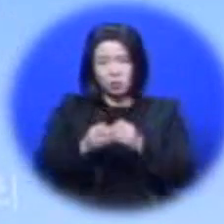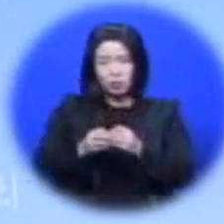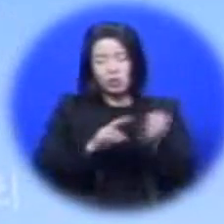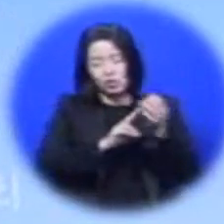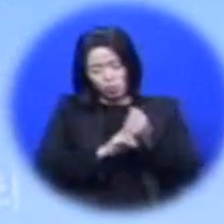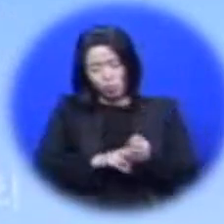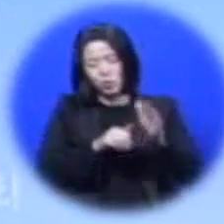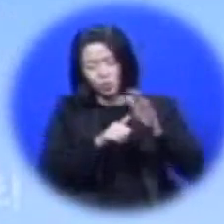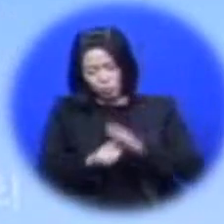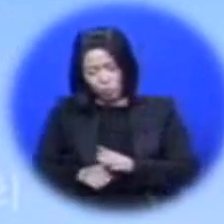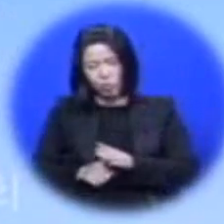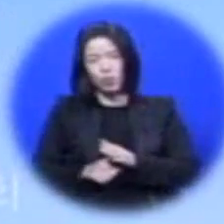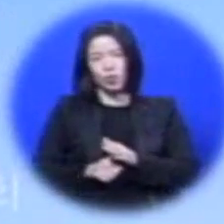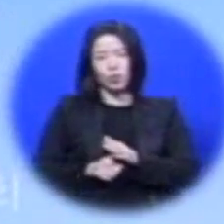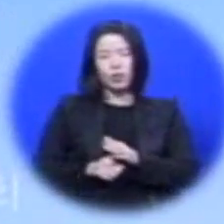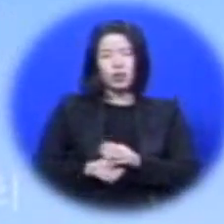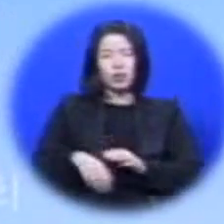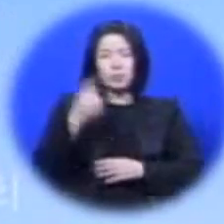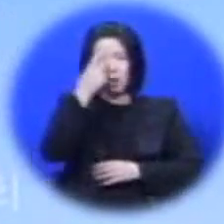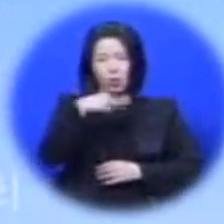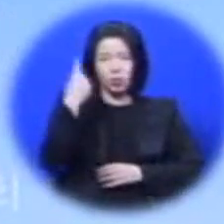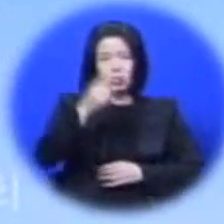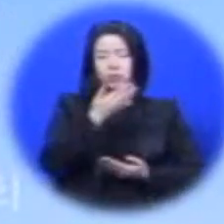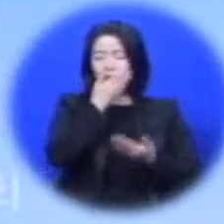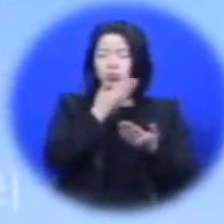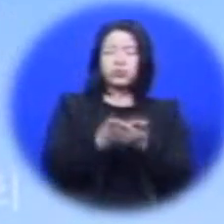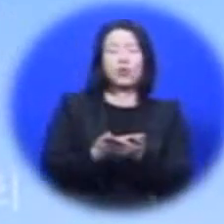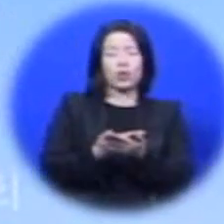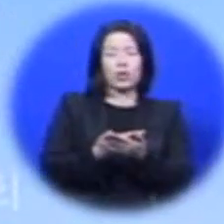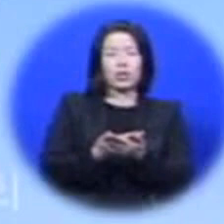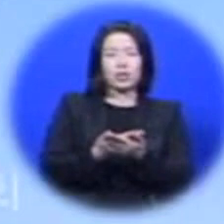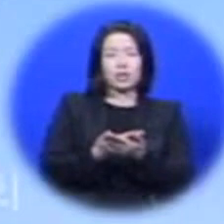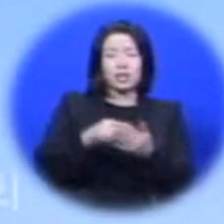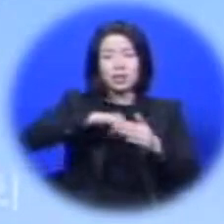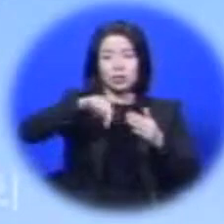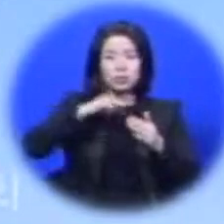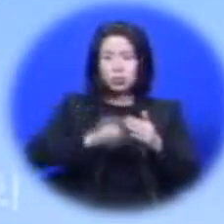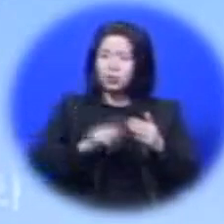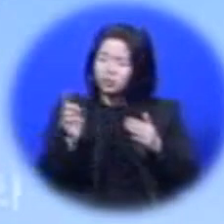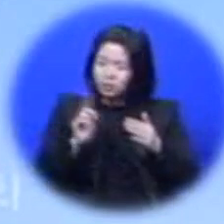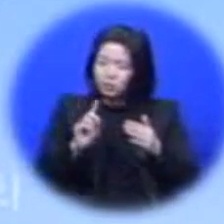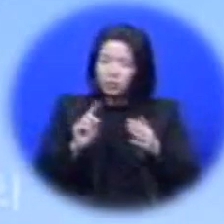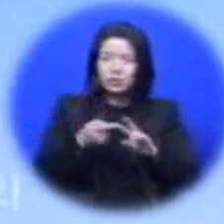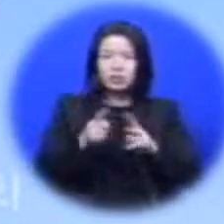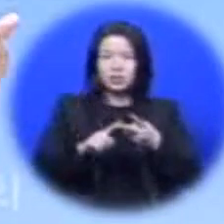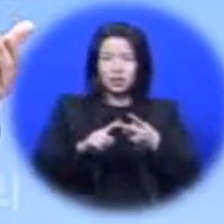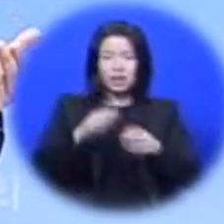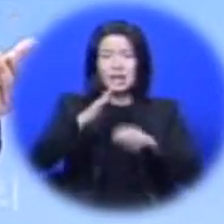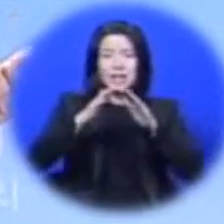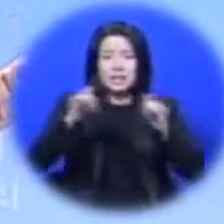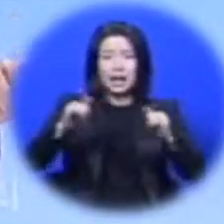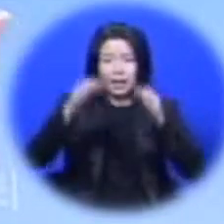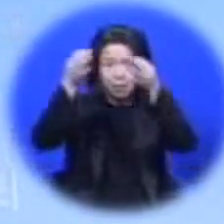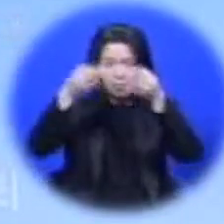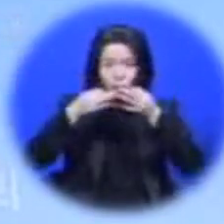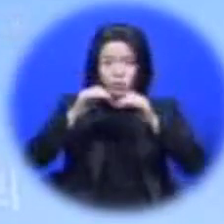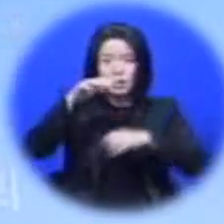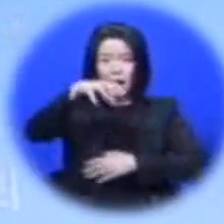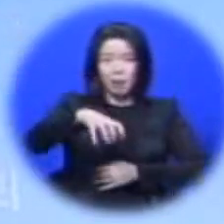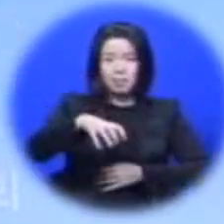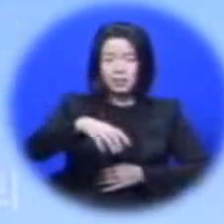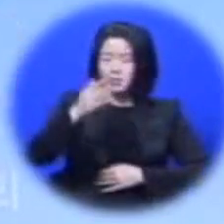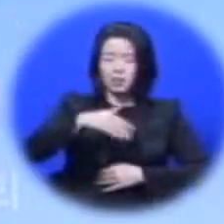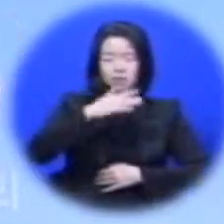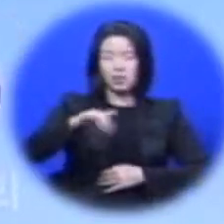누르고 감추고 체면이 중요해요. 속은 어떻든지 간에 사람들 보는 앞에서는 절대로